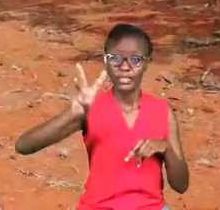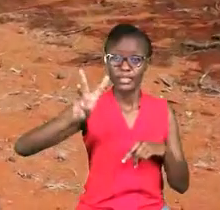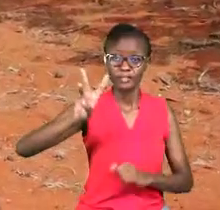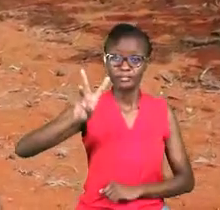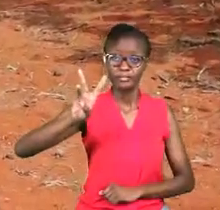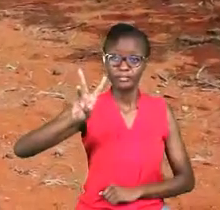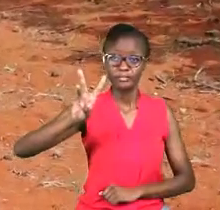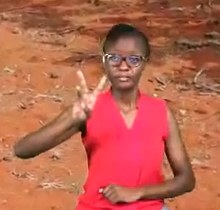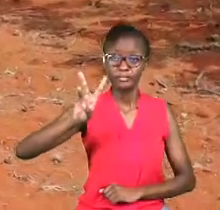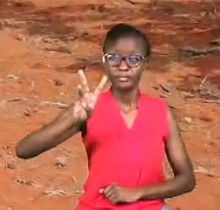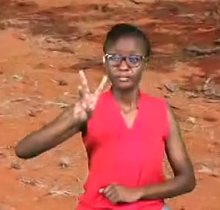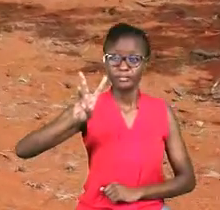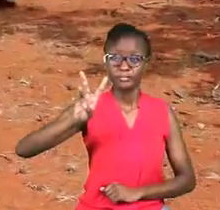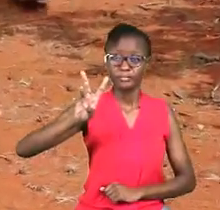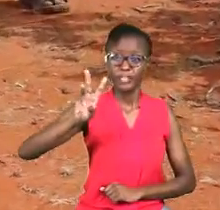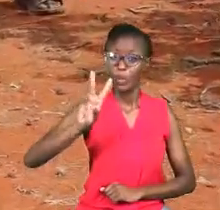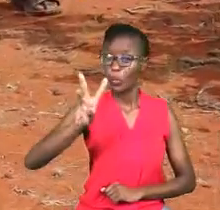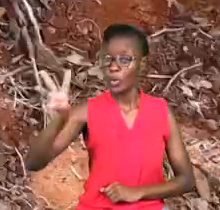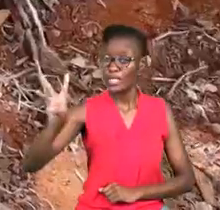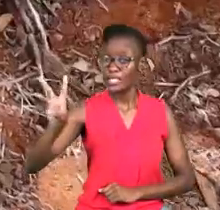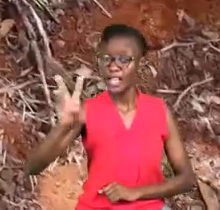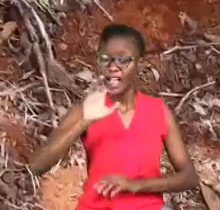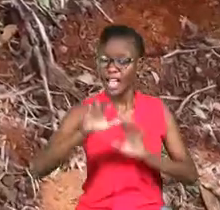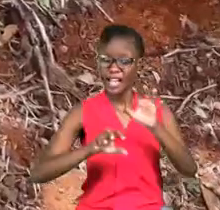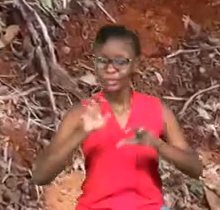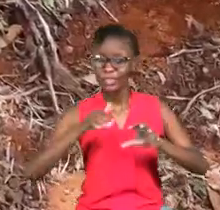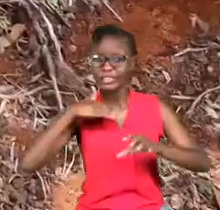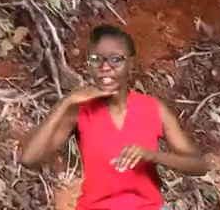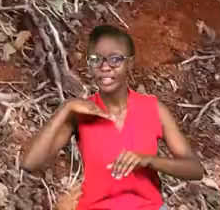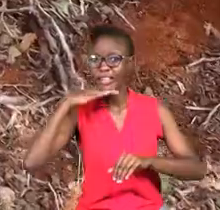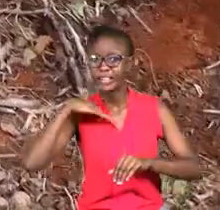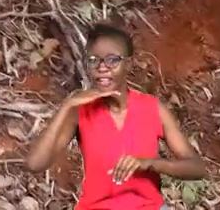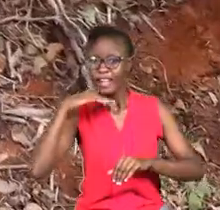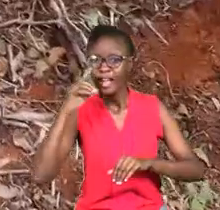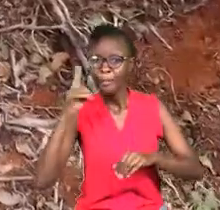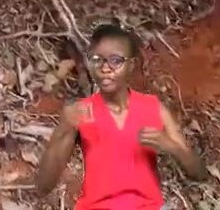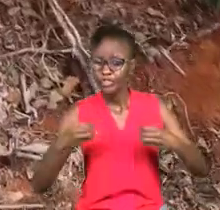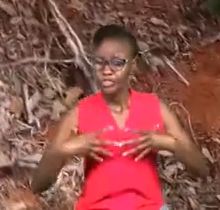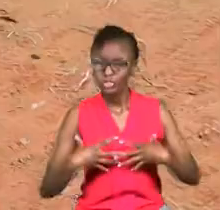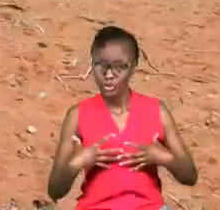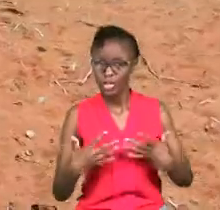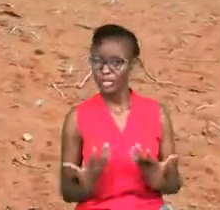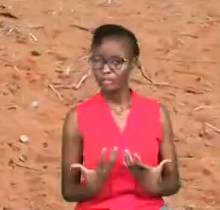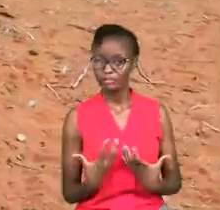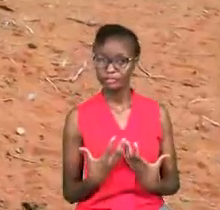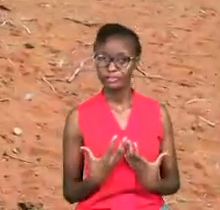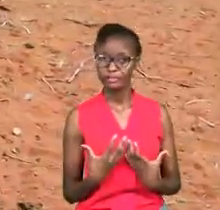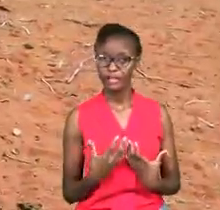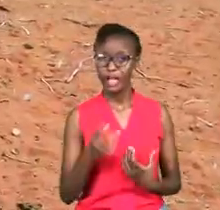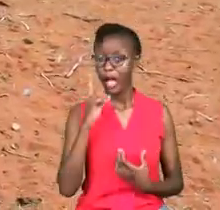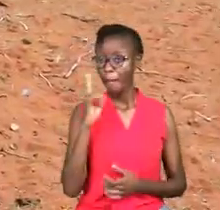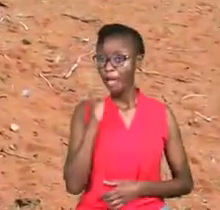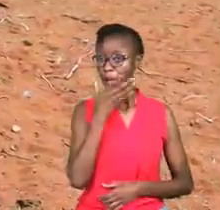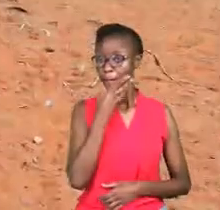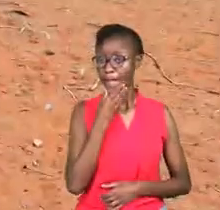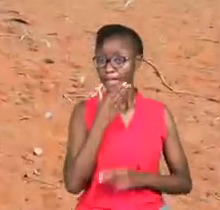maeneo ambayo mifugo wanazidi kufa kila kukicha, huku wafugaji wakisalia kwenye hali ya upweke. Hapa tunakutana na